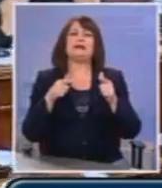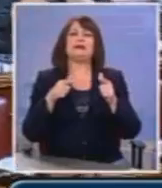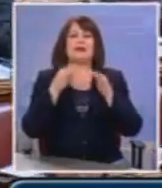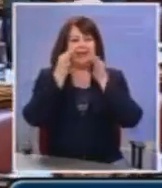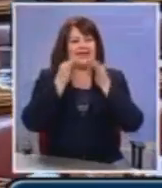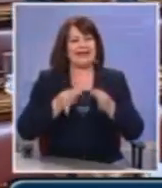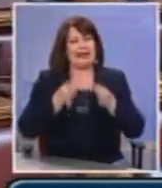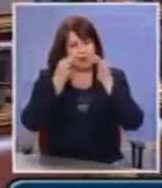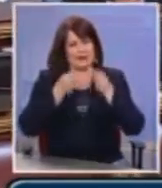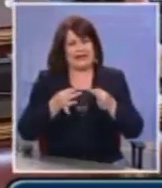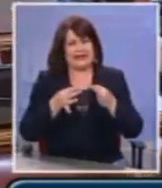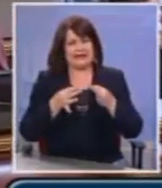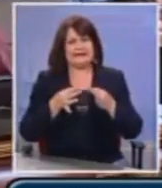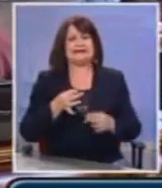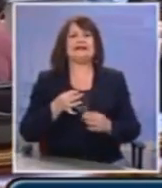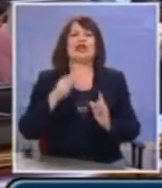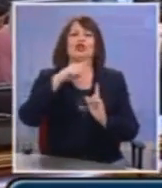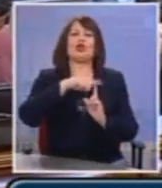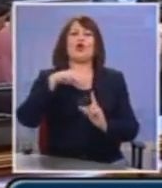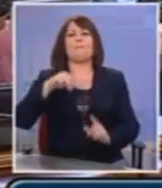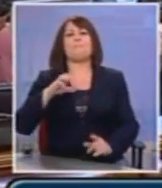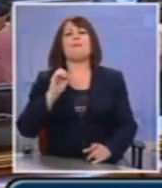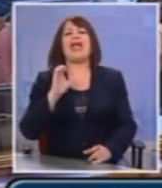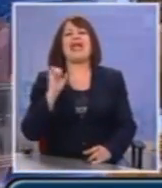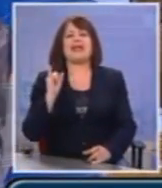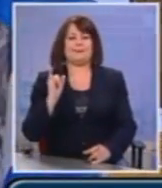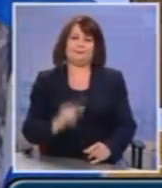κίνας κυρία μ